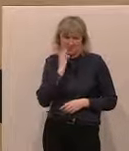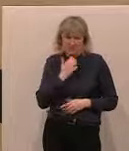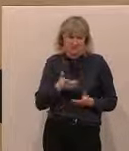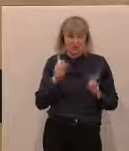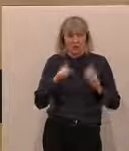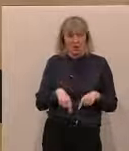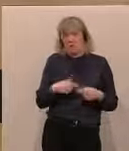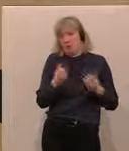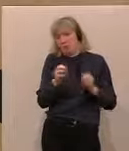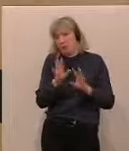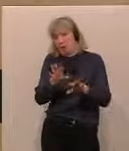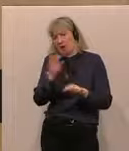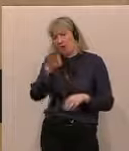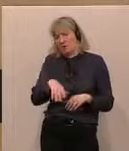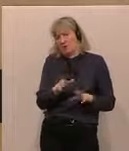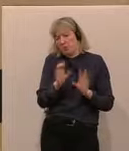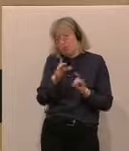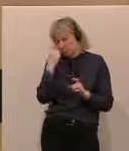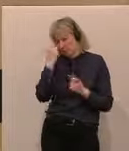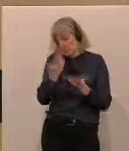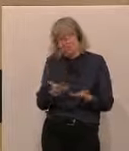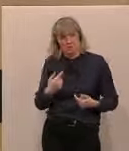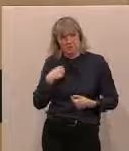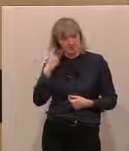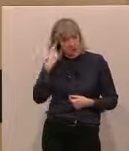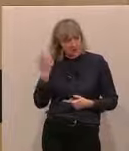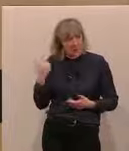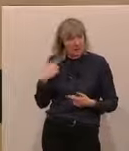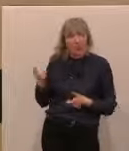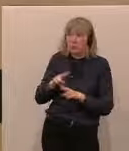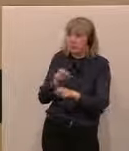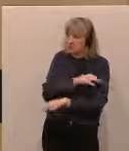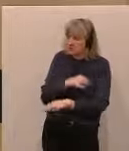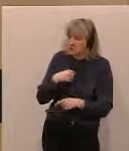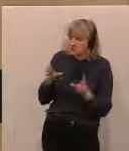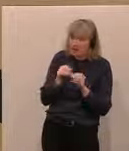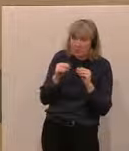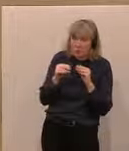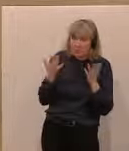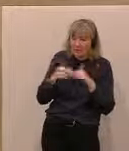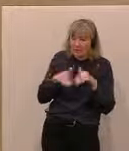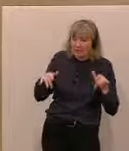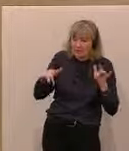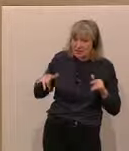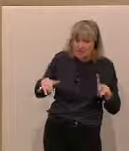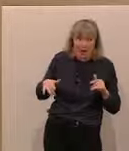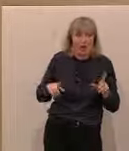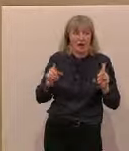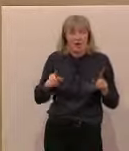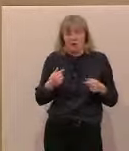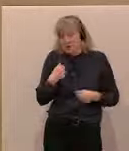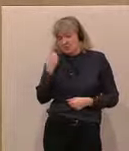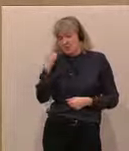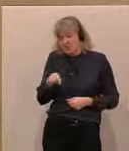politische Satire sehen. Das ist der FPÖ ja unbenommen. Ich dachte, dass die ÖVP vor kurzem auch mit dem Bundeskanzler gesagt hat, wo gewisse Grenzen sind. Ich sehe das auch